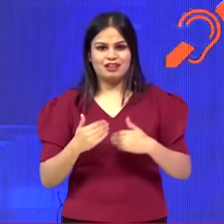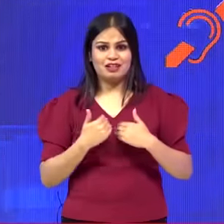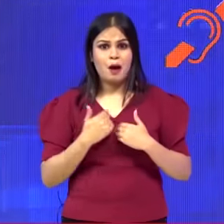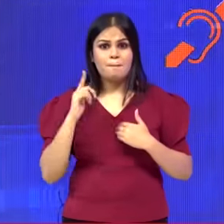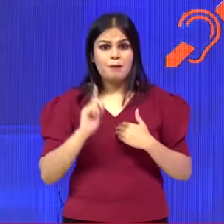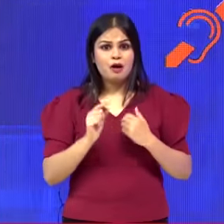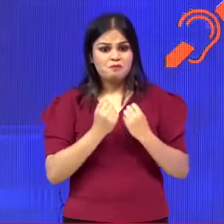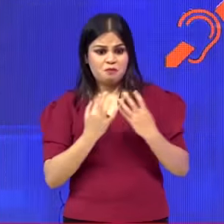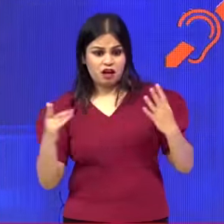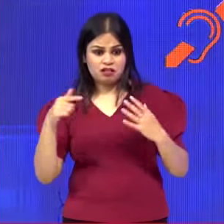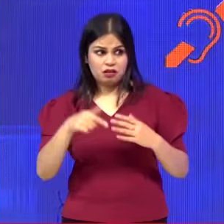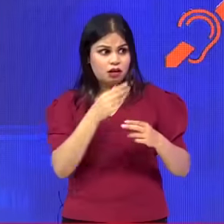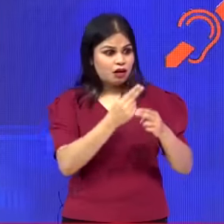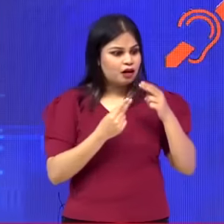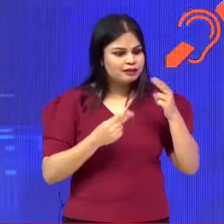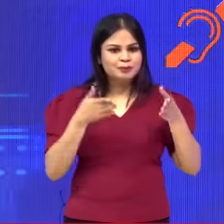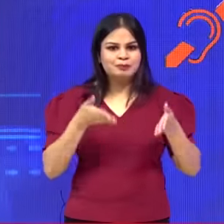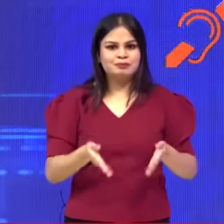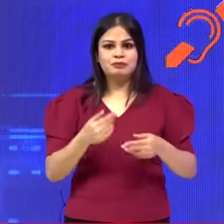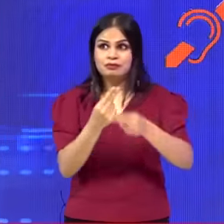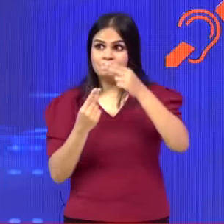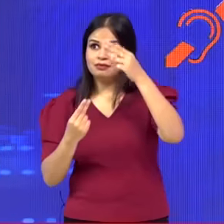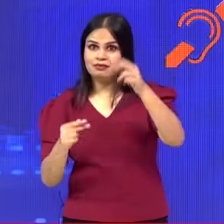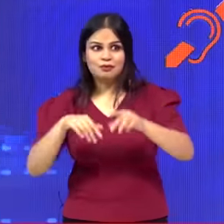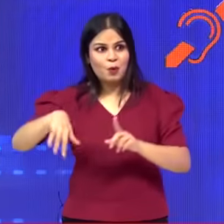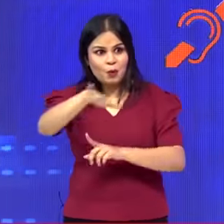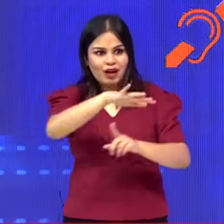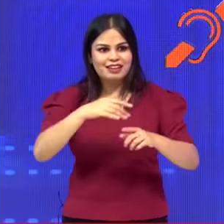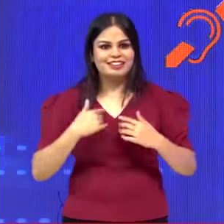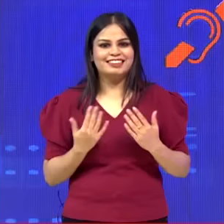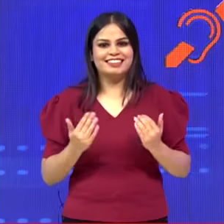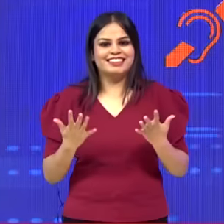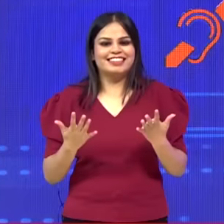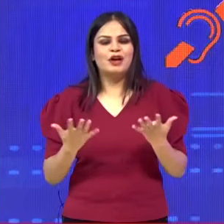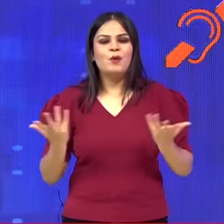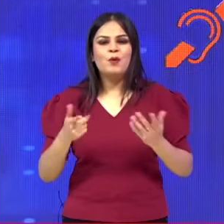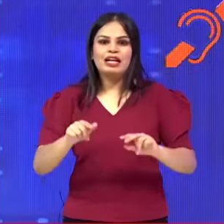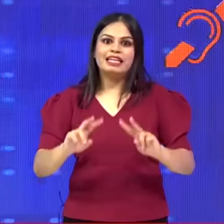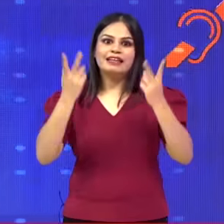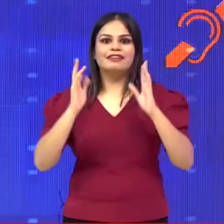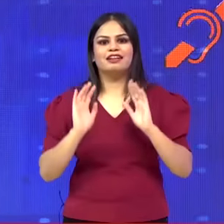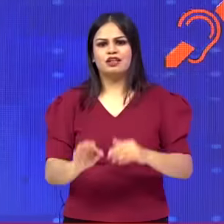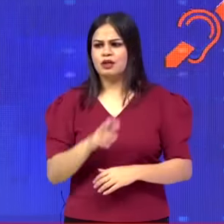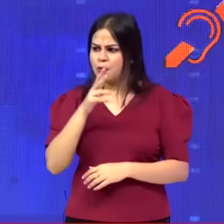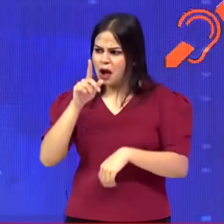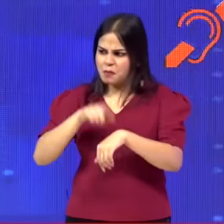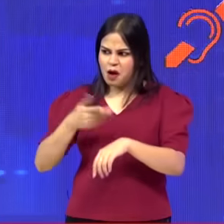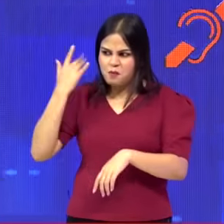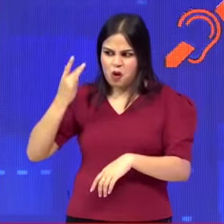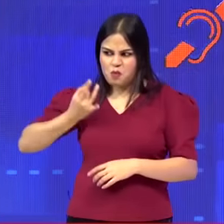लेकिन वो बयान नहीं कर सकता मैं यहाँ पर, वो अलग ही। एक बात बहुत भड़क गया था आपके